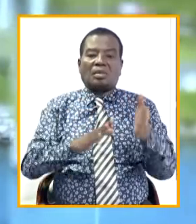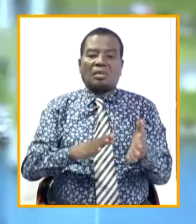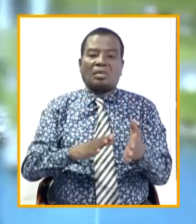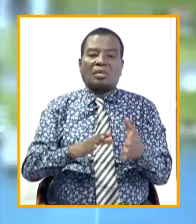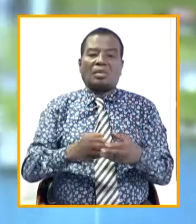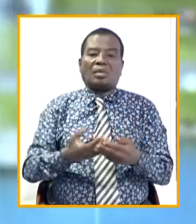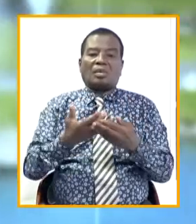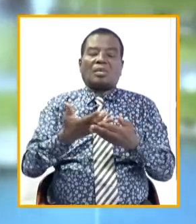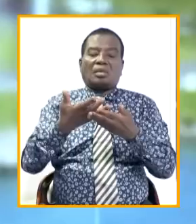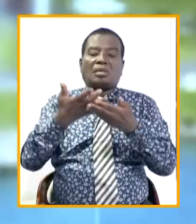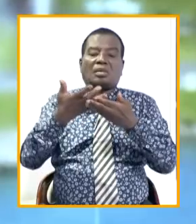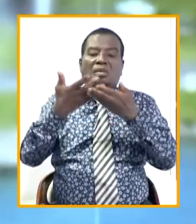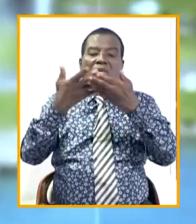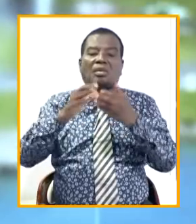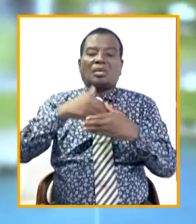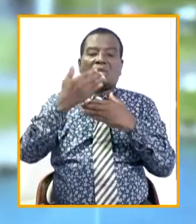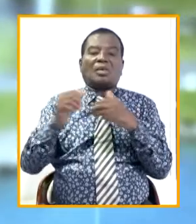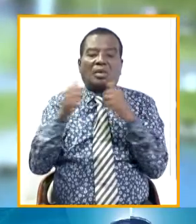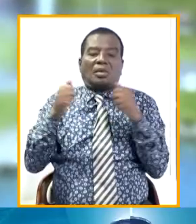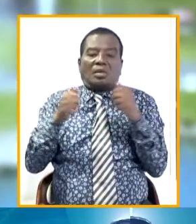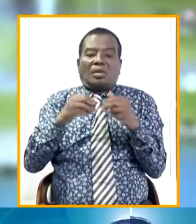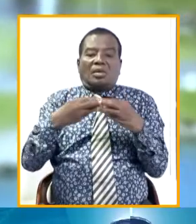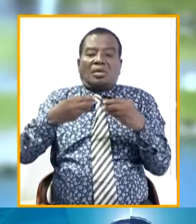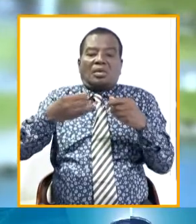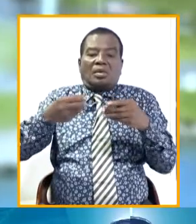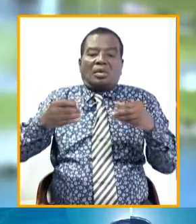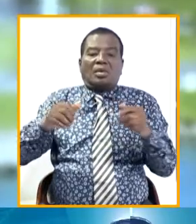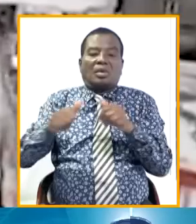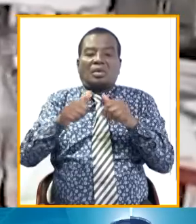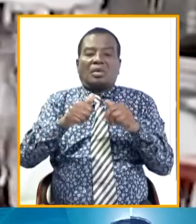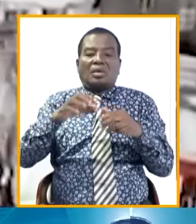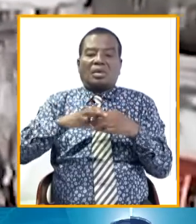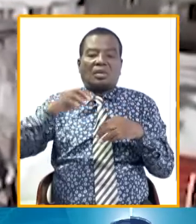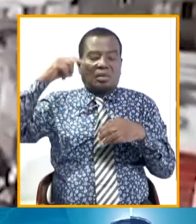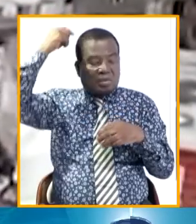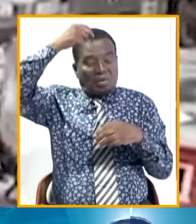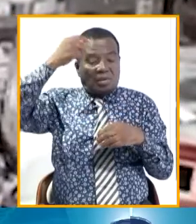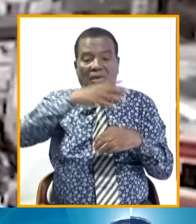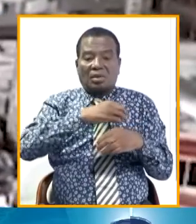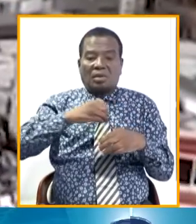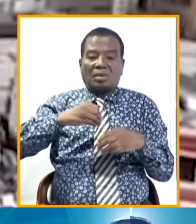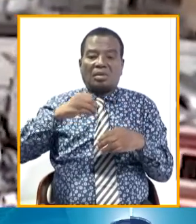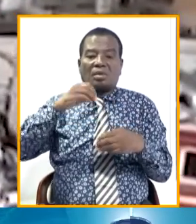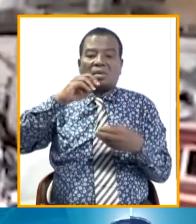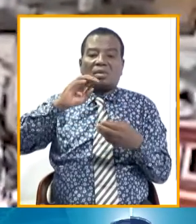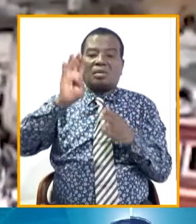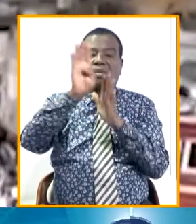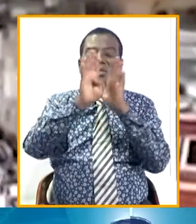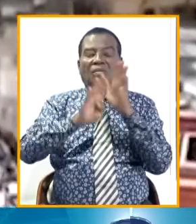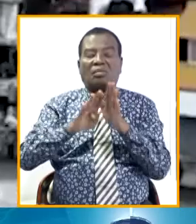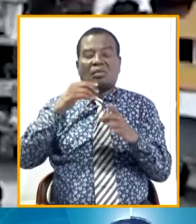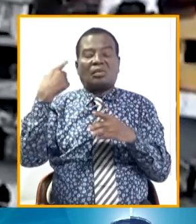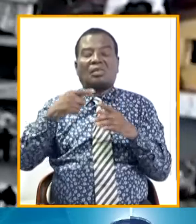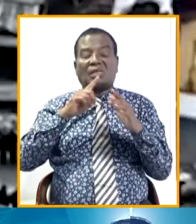de grimper après les tremblements de terre qui ont secoué il y a quelques jours la Turquie et la Syrie. Le bilan, toujours